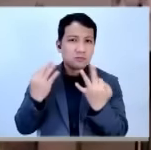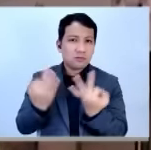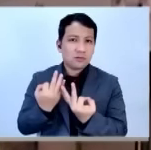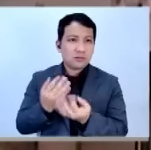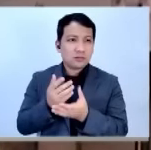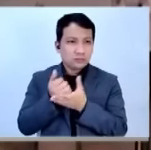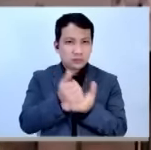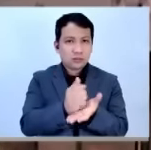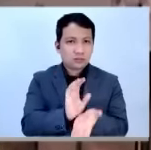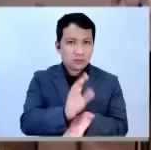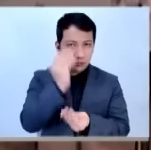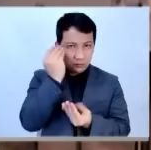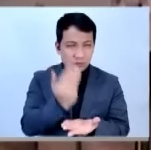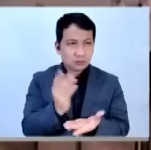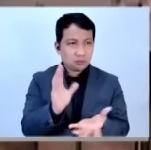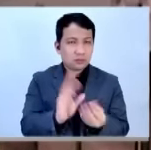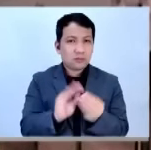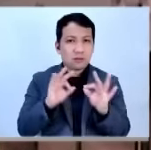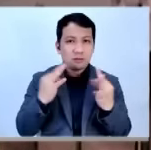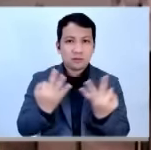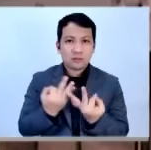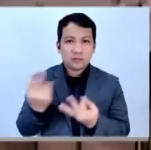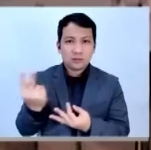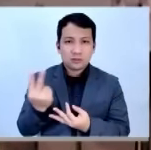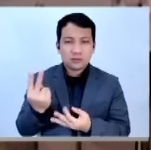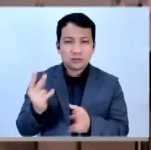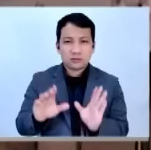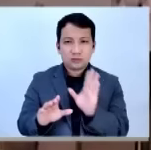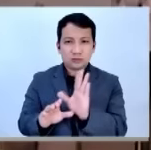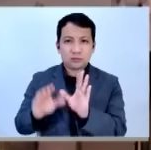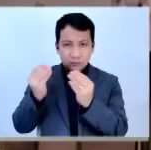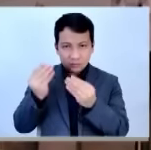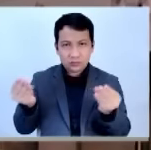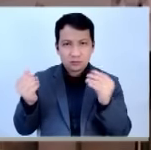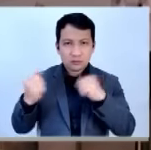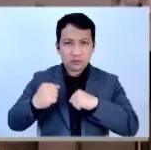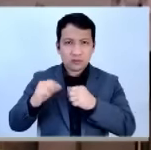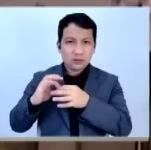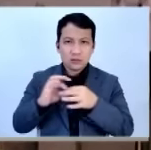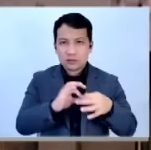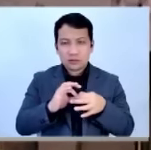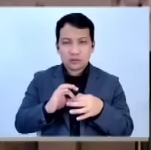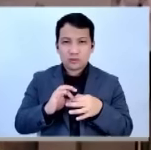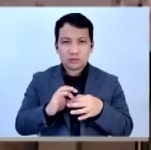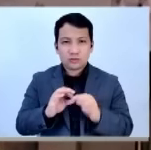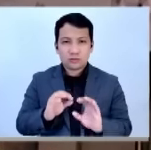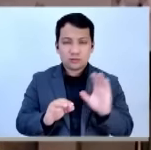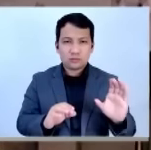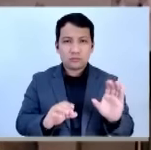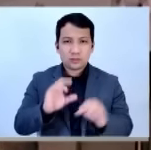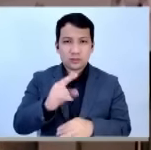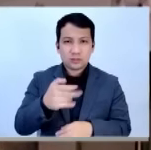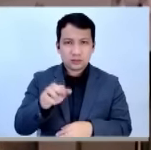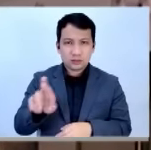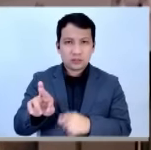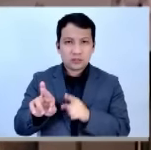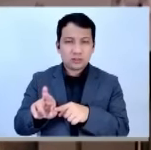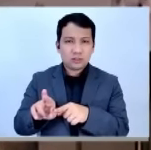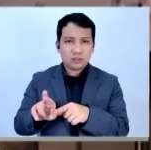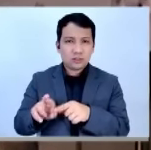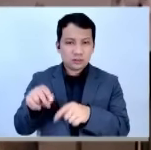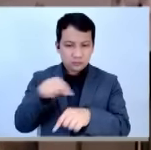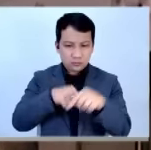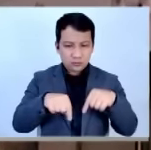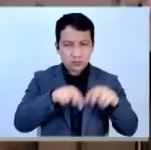rin ito nga pamilya ng dalawang bata para magkaroon ng koordinasyon sa Commission on Human Rights para sa re-autopsy ng